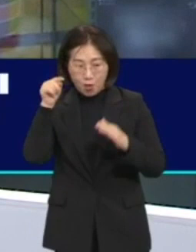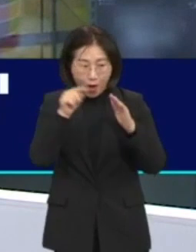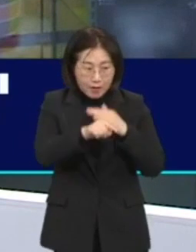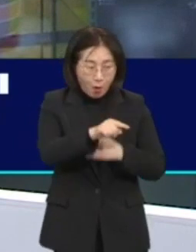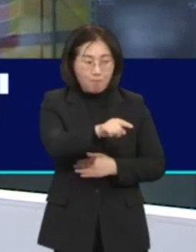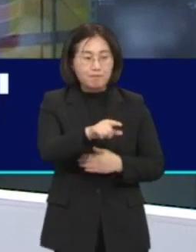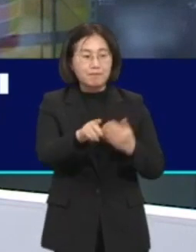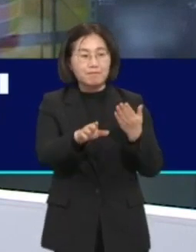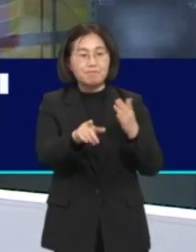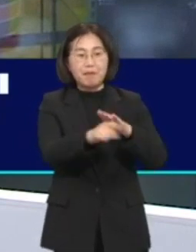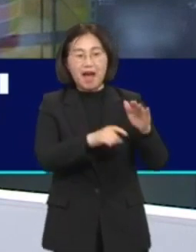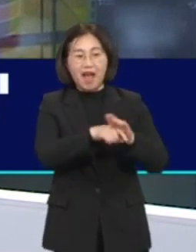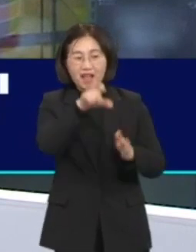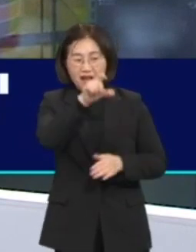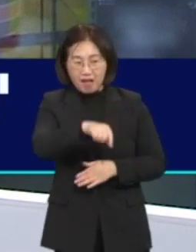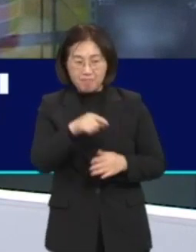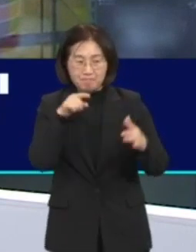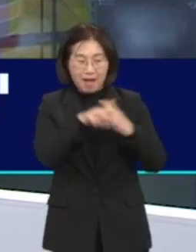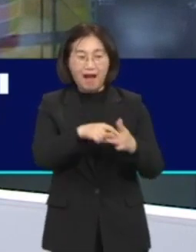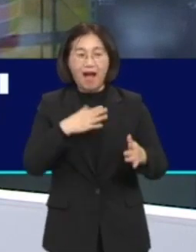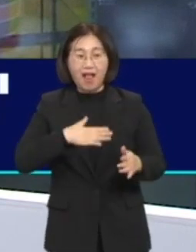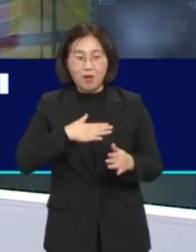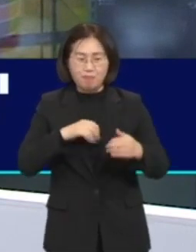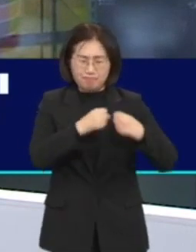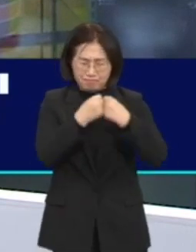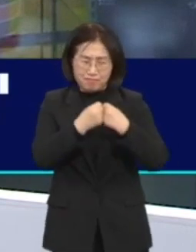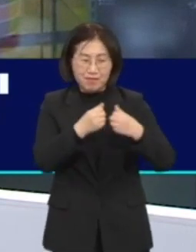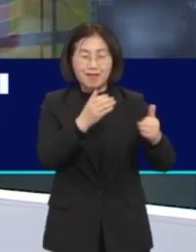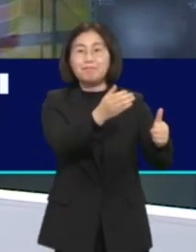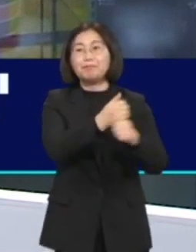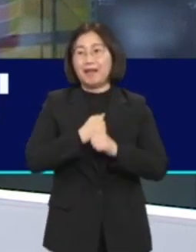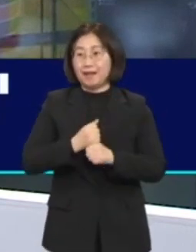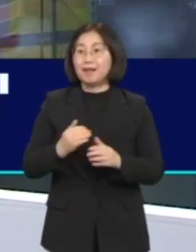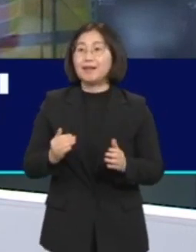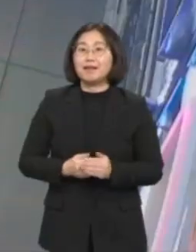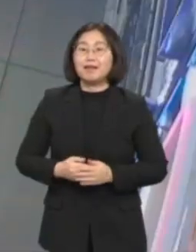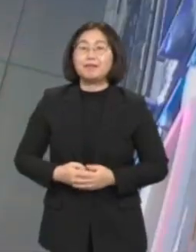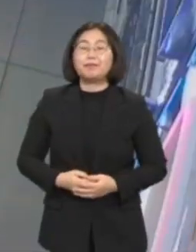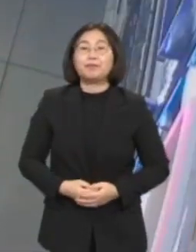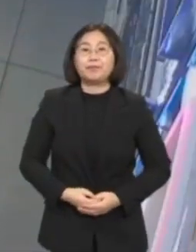몸싸움을 벌인 끝에 범인을 붙잡았습니다. 이수복 기자의 보도입니다.